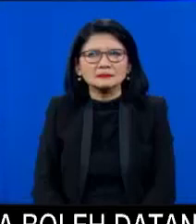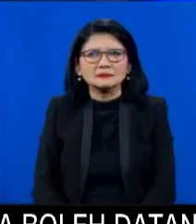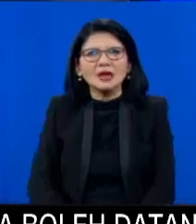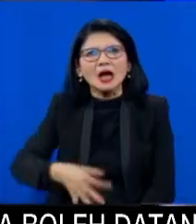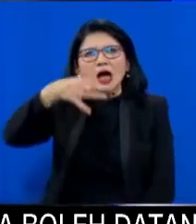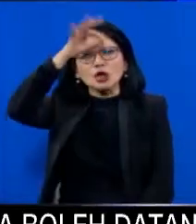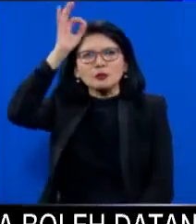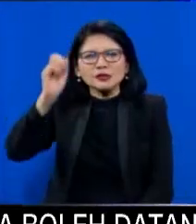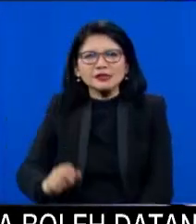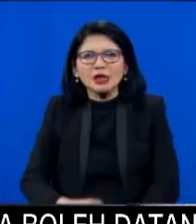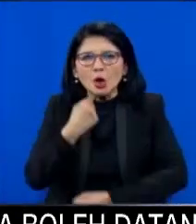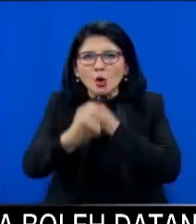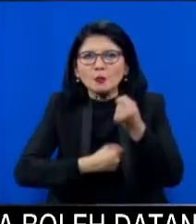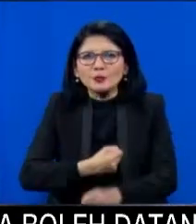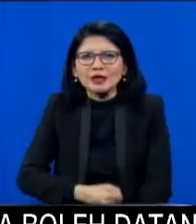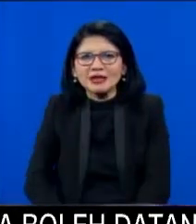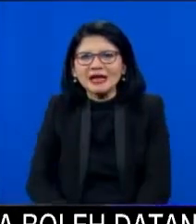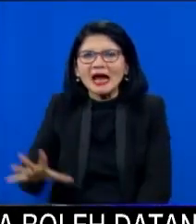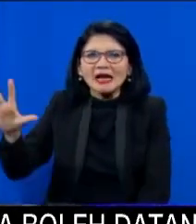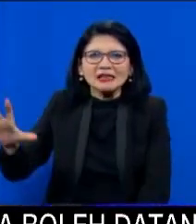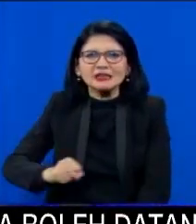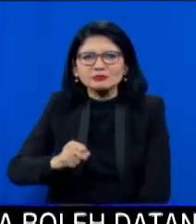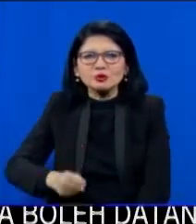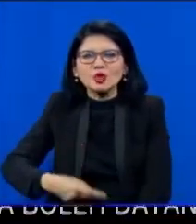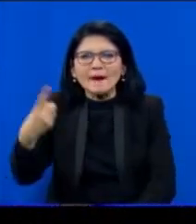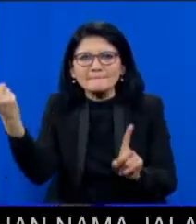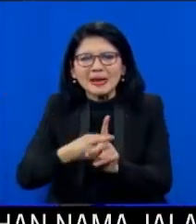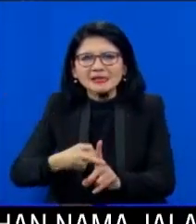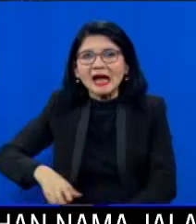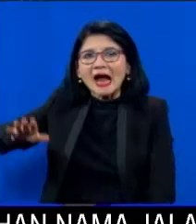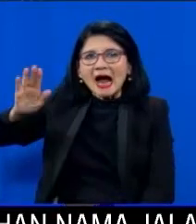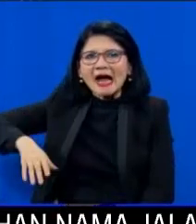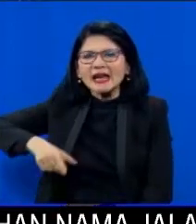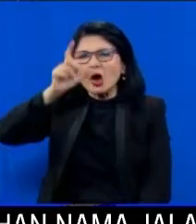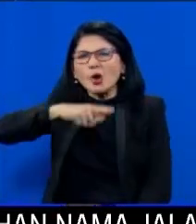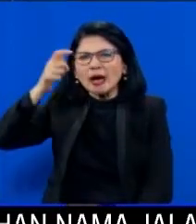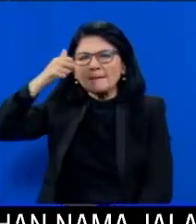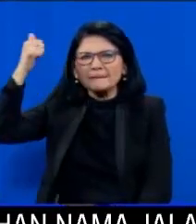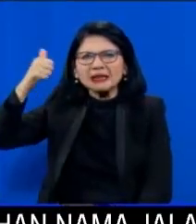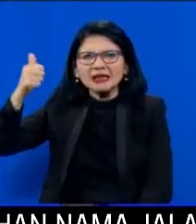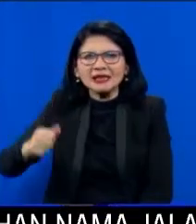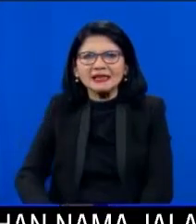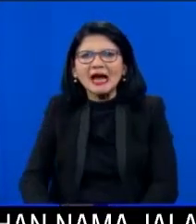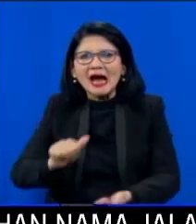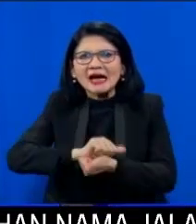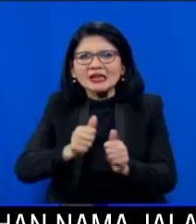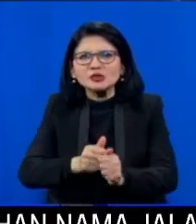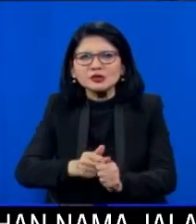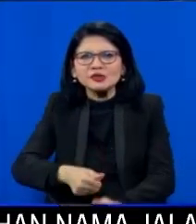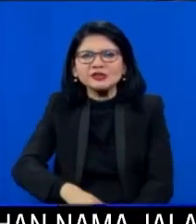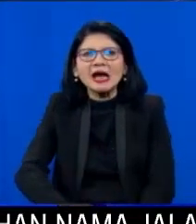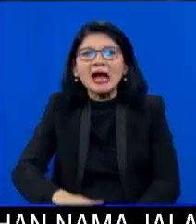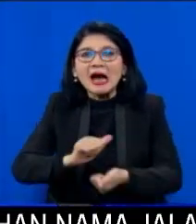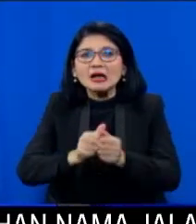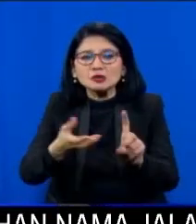Kepolisian kembali melakukan upaya jemput paksa terhadap MSAT, putra seorang kiai yang menjadi tersangka kasus pencabulan pada Kamis. Jemput